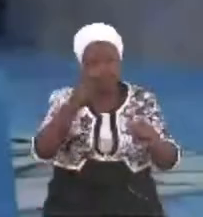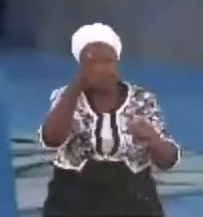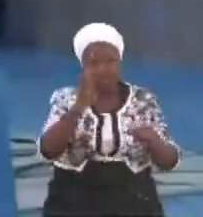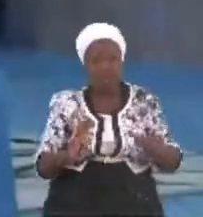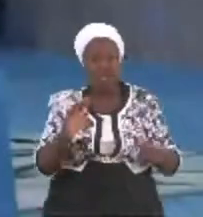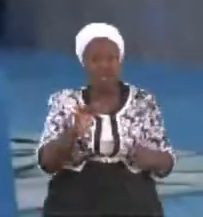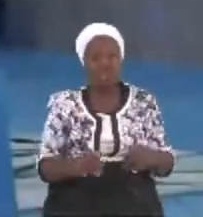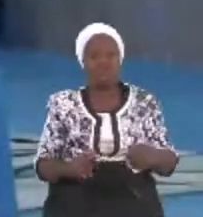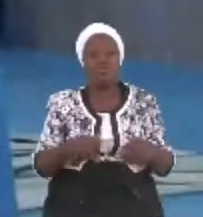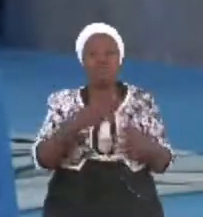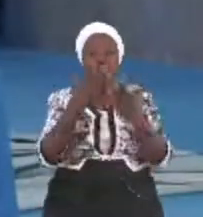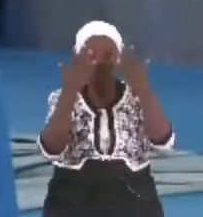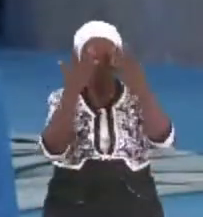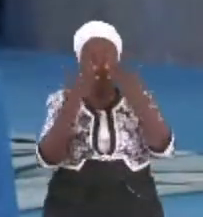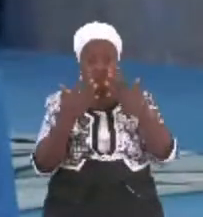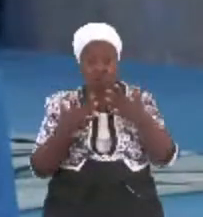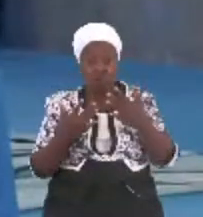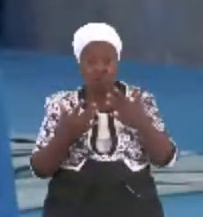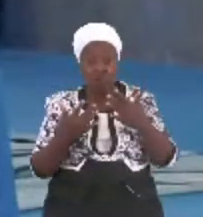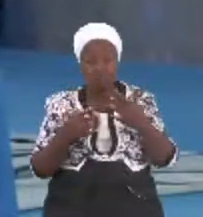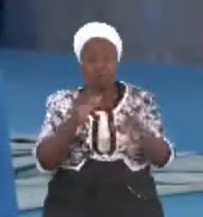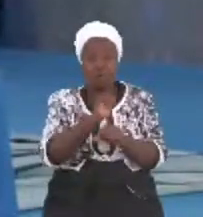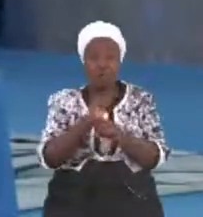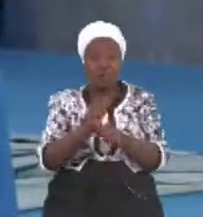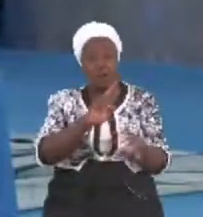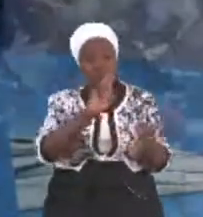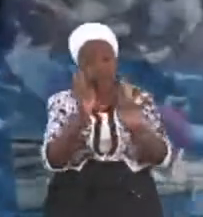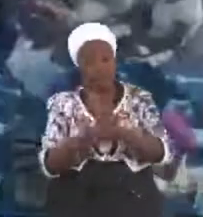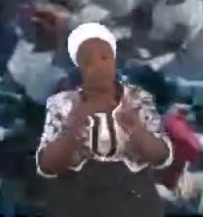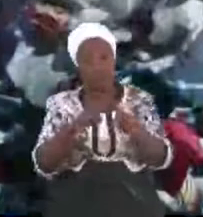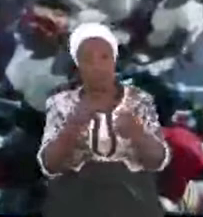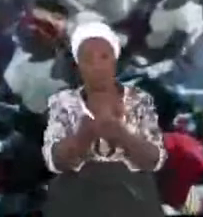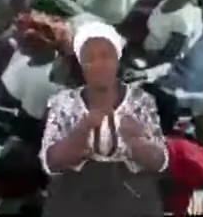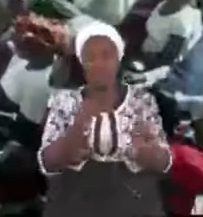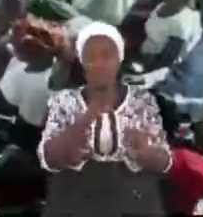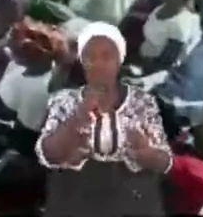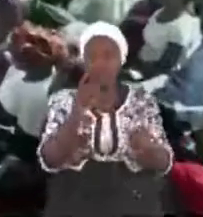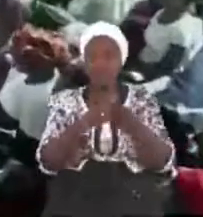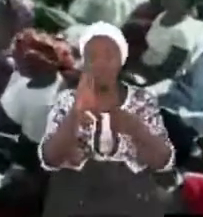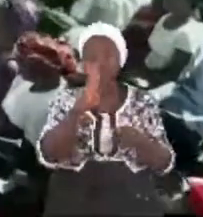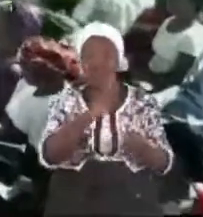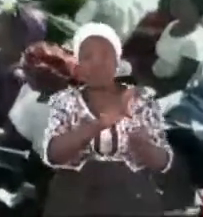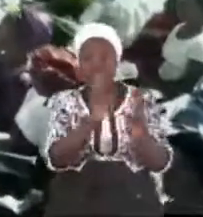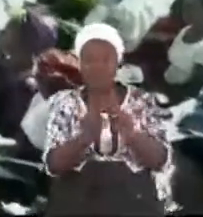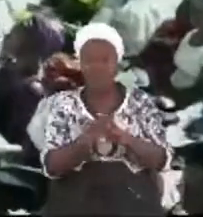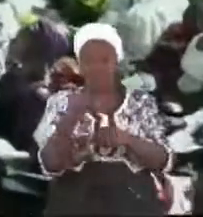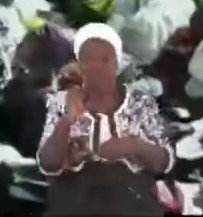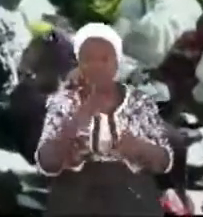Dieu produit une repentance à salut. Pas dont on ne se répand